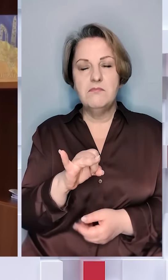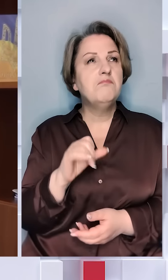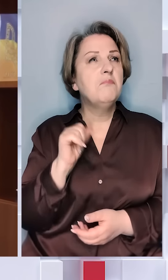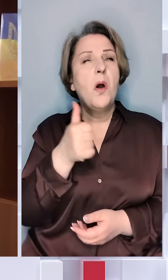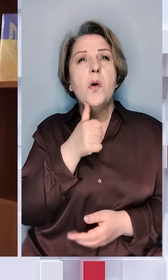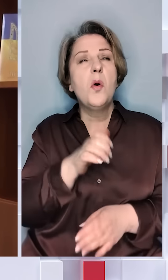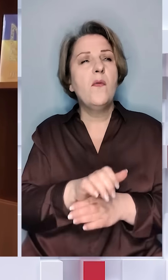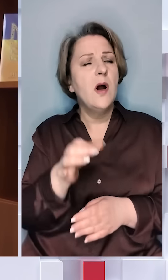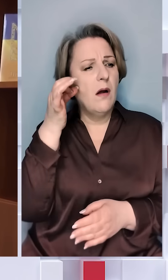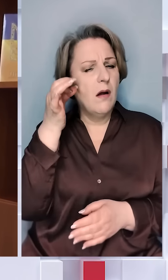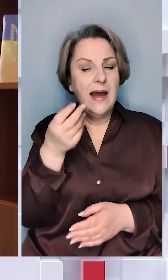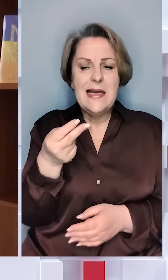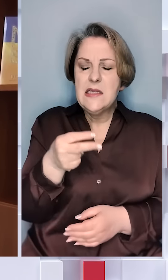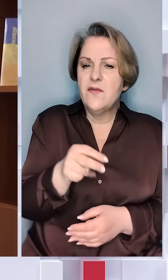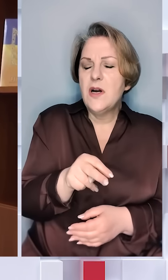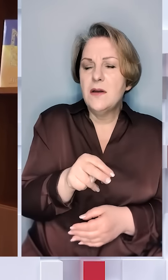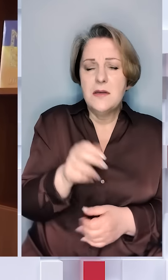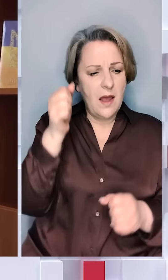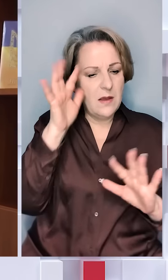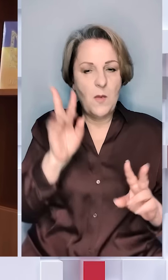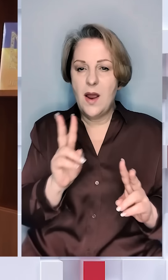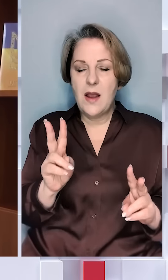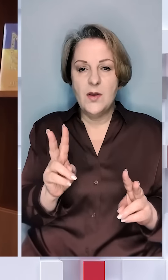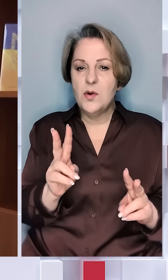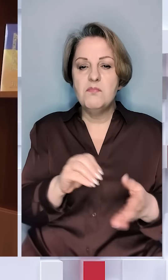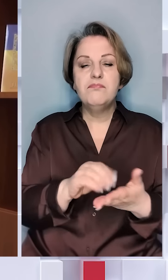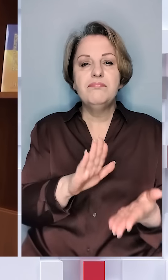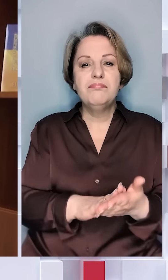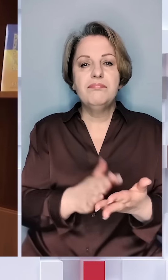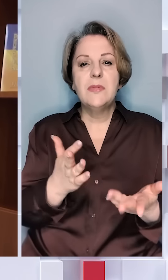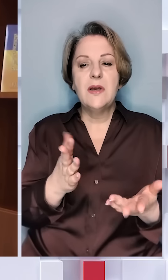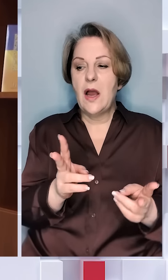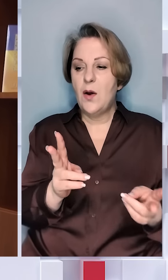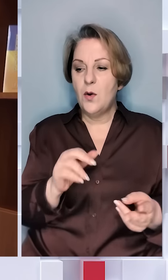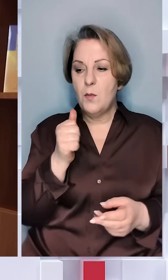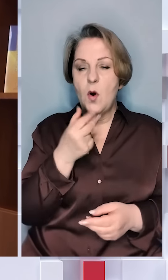Господи, дайте вспомнити, 2000, я не пам'ятаю по декларації,